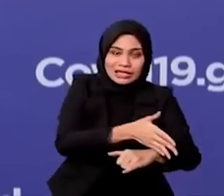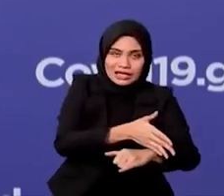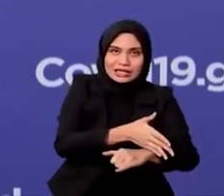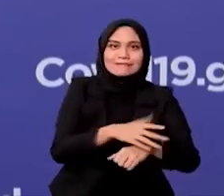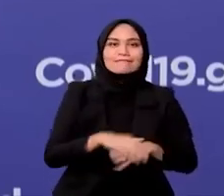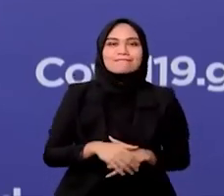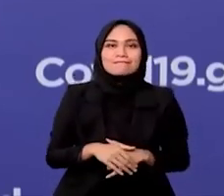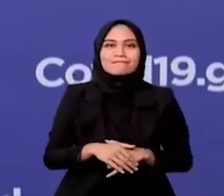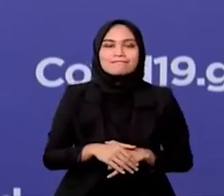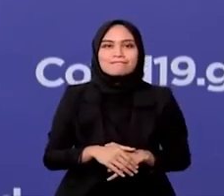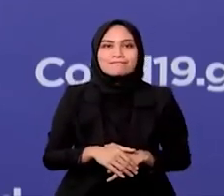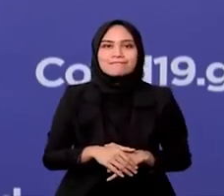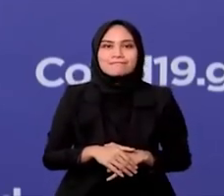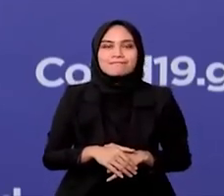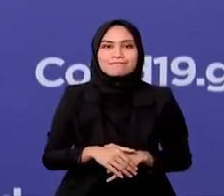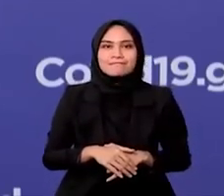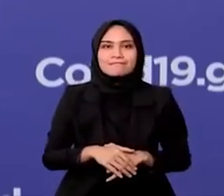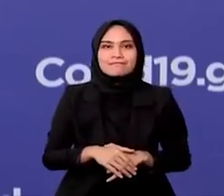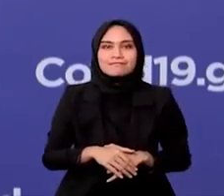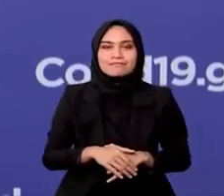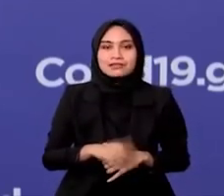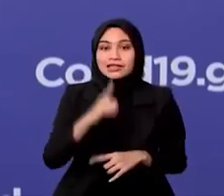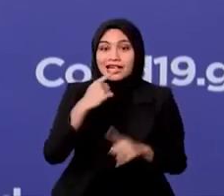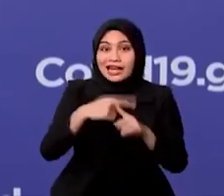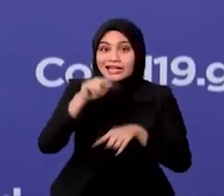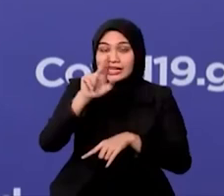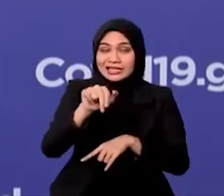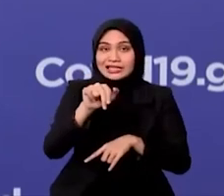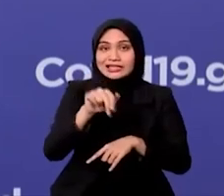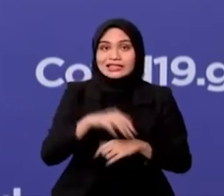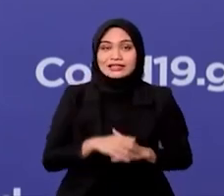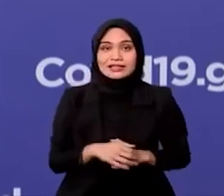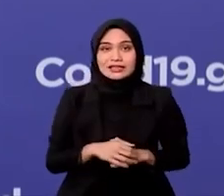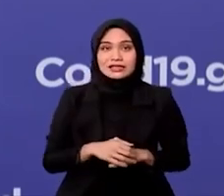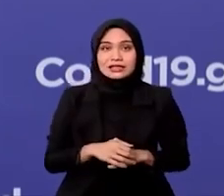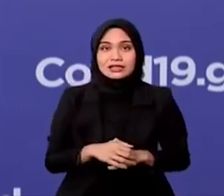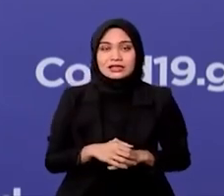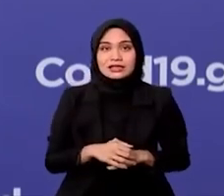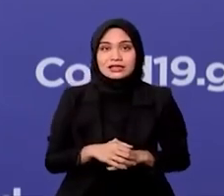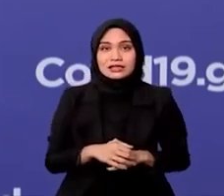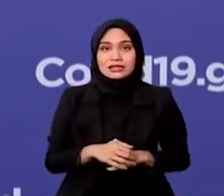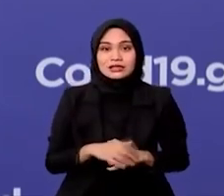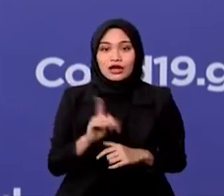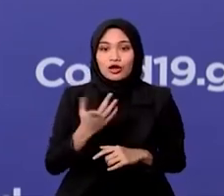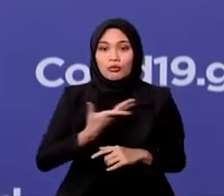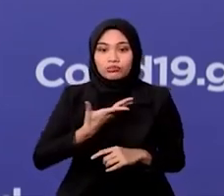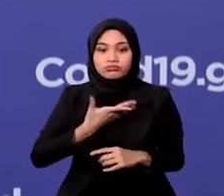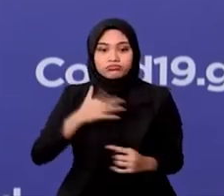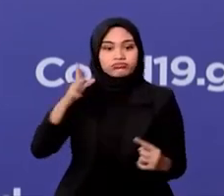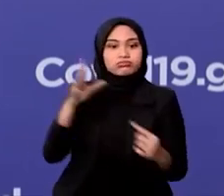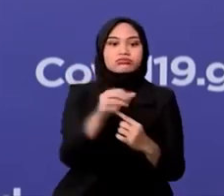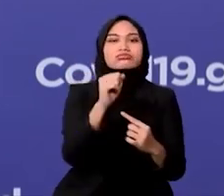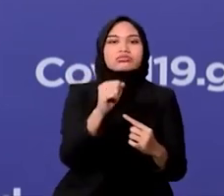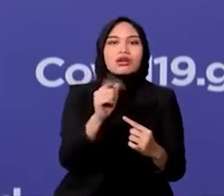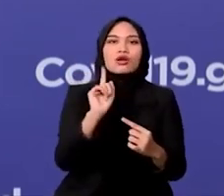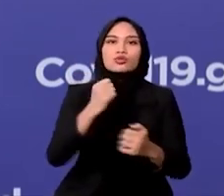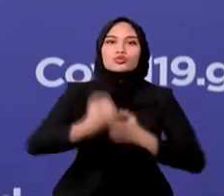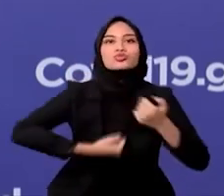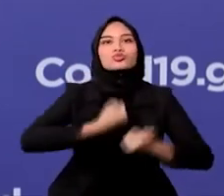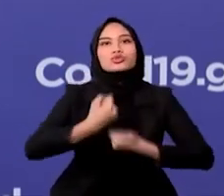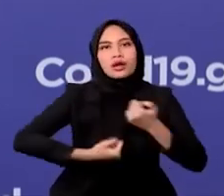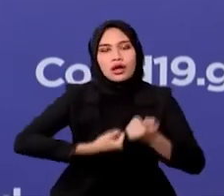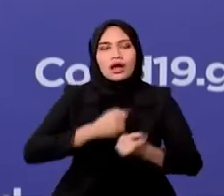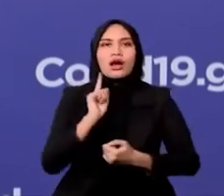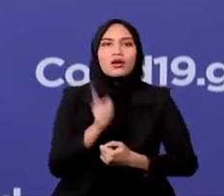Adha dengan selamat berkorban sekali lagi pop setiap ini mencapai tujuan selalu pengorbanan tak